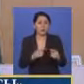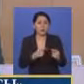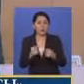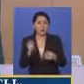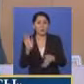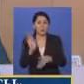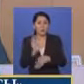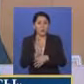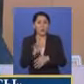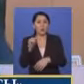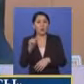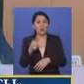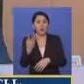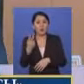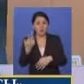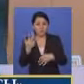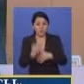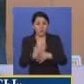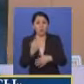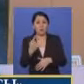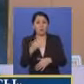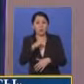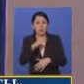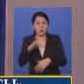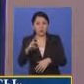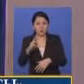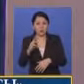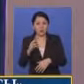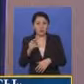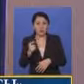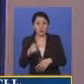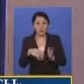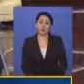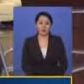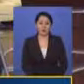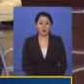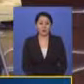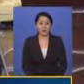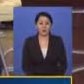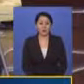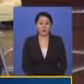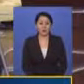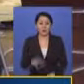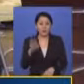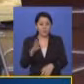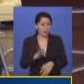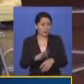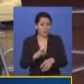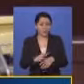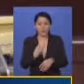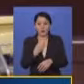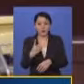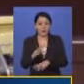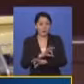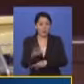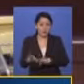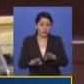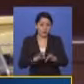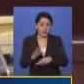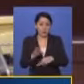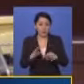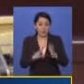президент тапсырмасына сай оны қаржыландыру көлемі 1 триллион теңгеге дейін артты. Пандемияға қарамастан жобалардың саны